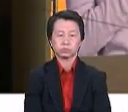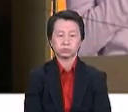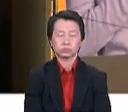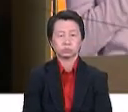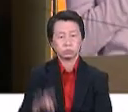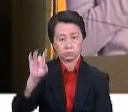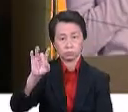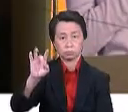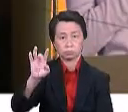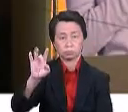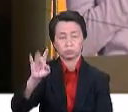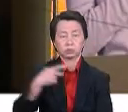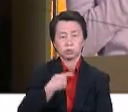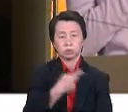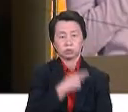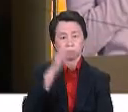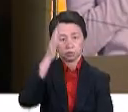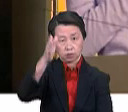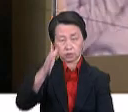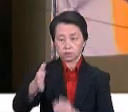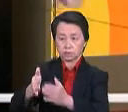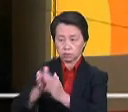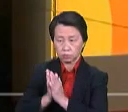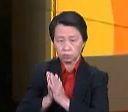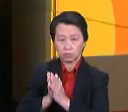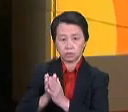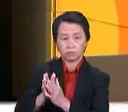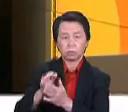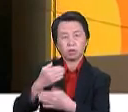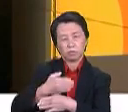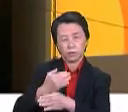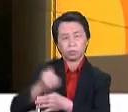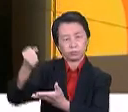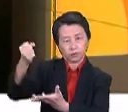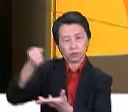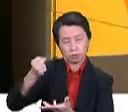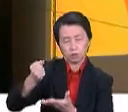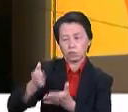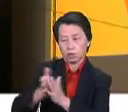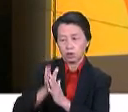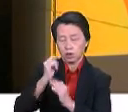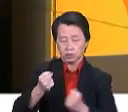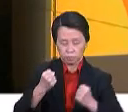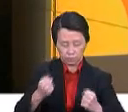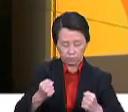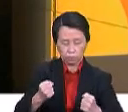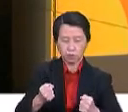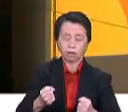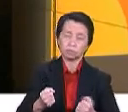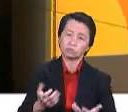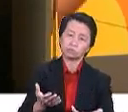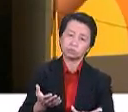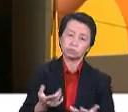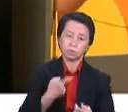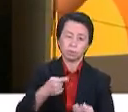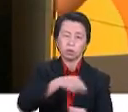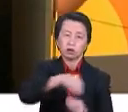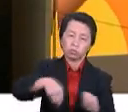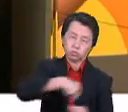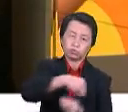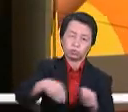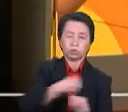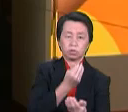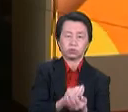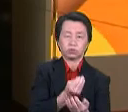Okay, InsyaAllah kita akan mohon berbentuk dana lah, dana untuk memantapkan dari segi pusingan modal